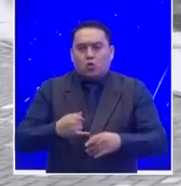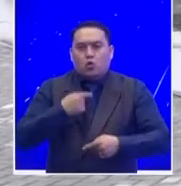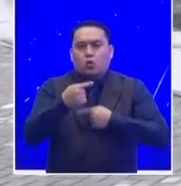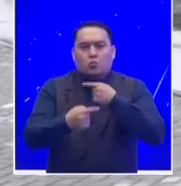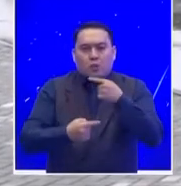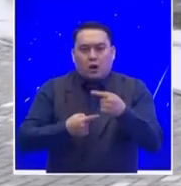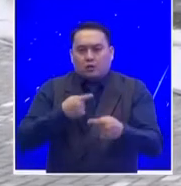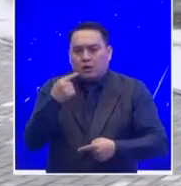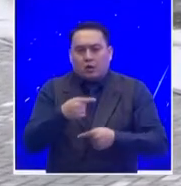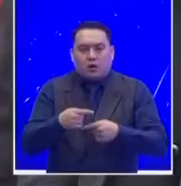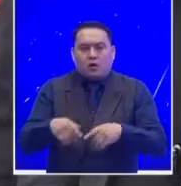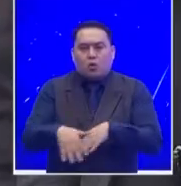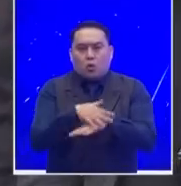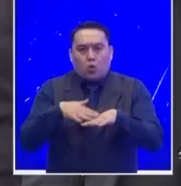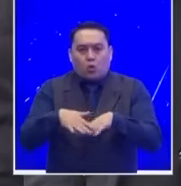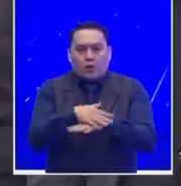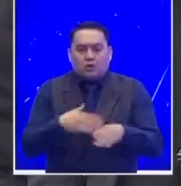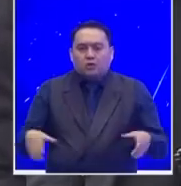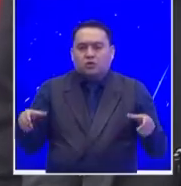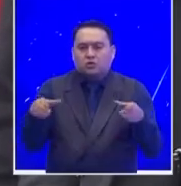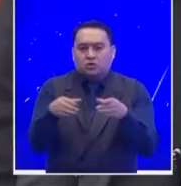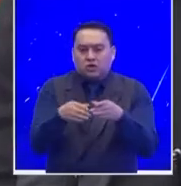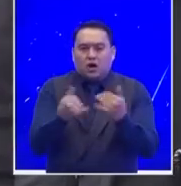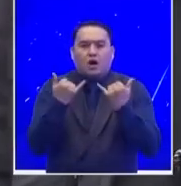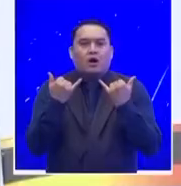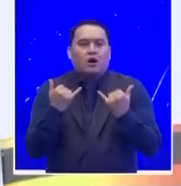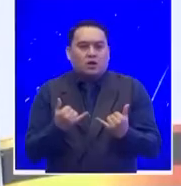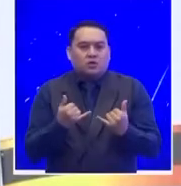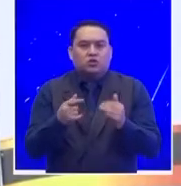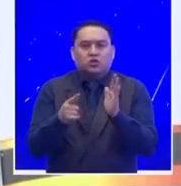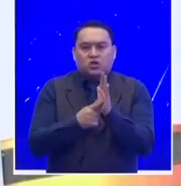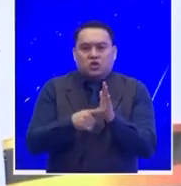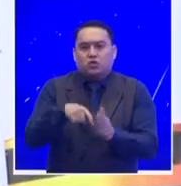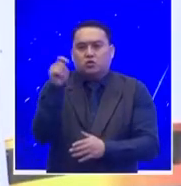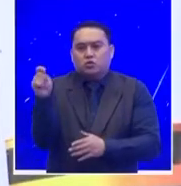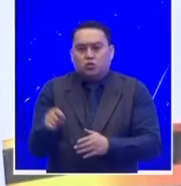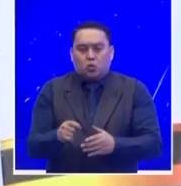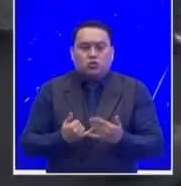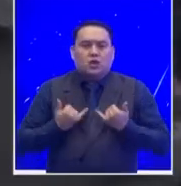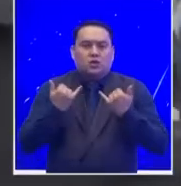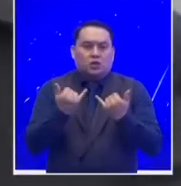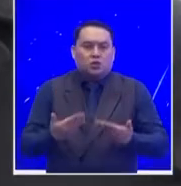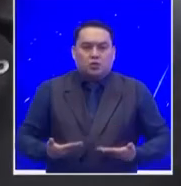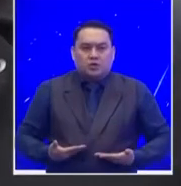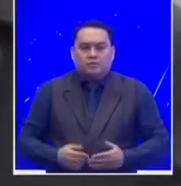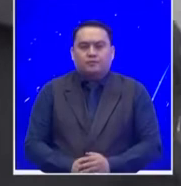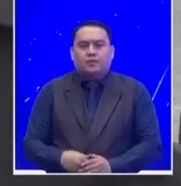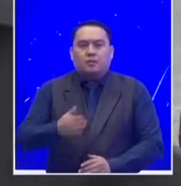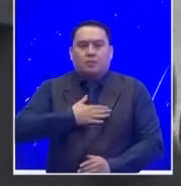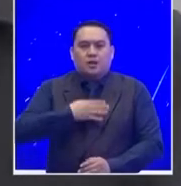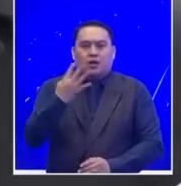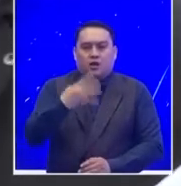ұрпақтары және аймақ тұрғындары жиылды. Жалпы аймақта қазіргі таңда 7 соғыс ардагері тұрады. Мен 43 жылдан